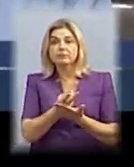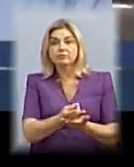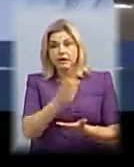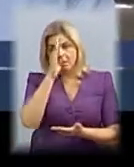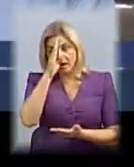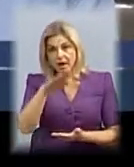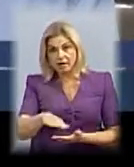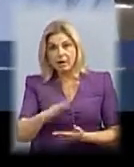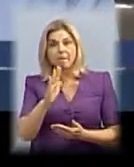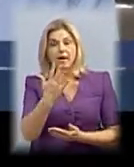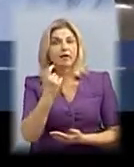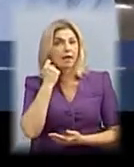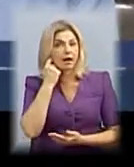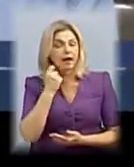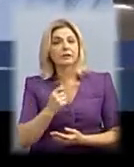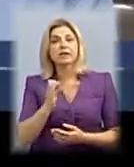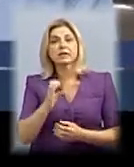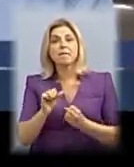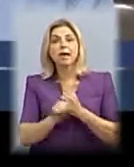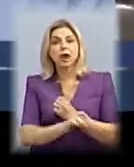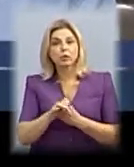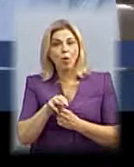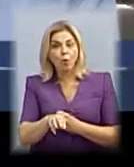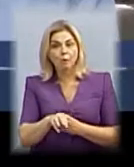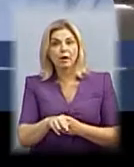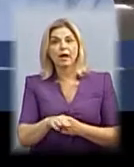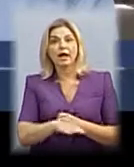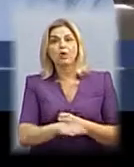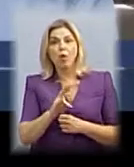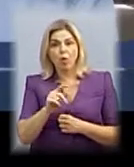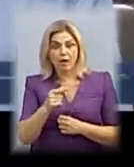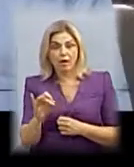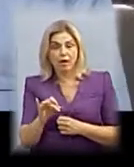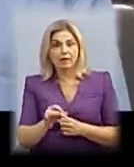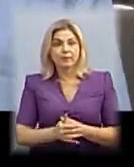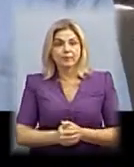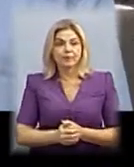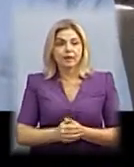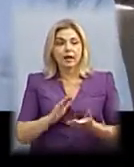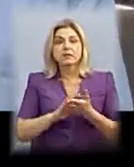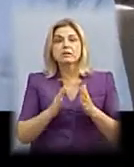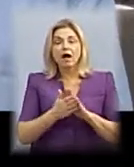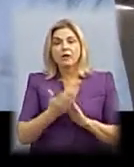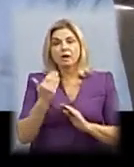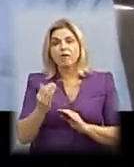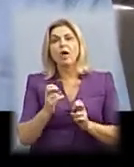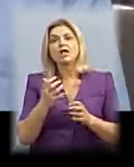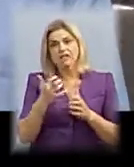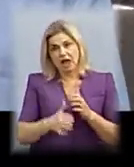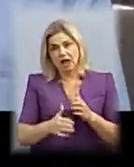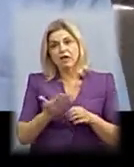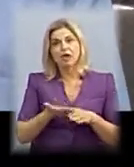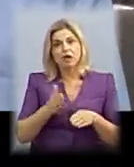хлопчик 5-річний з переломами нижніх кінцівок. Стан його оцінюється як середньої